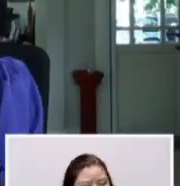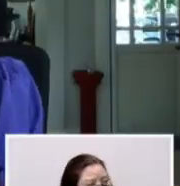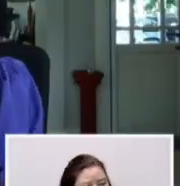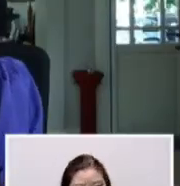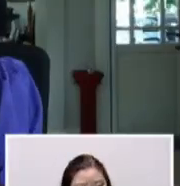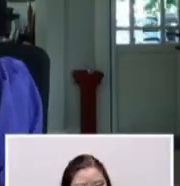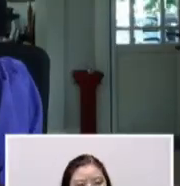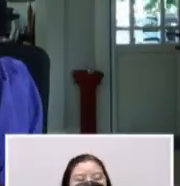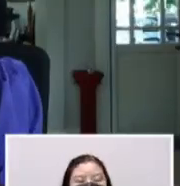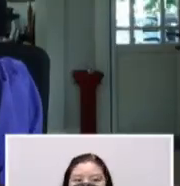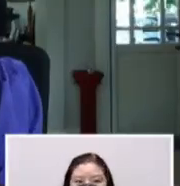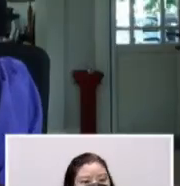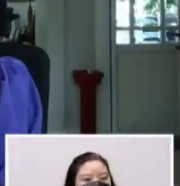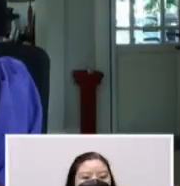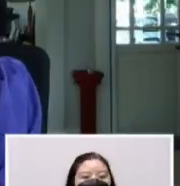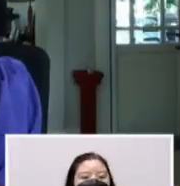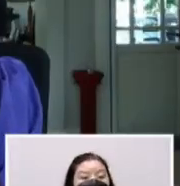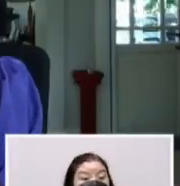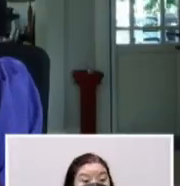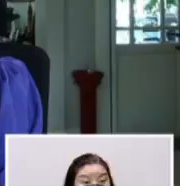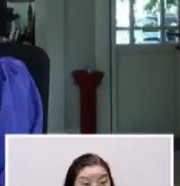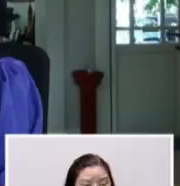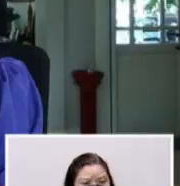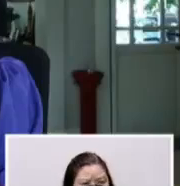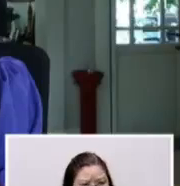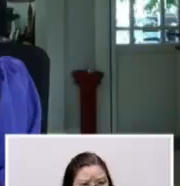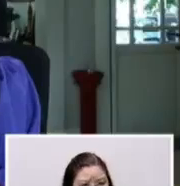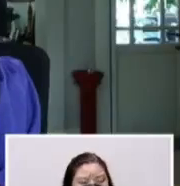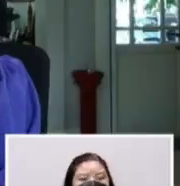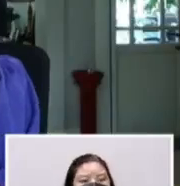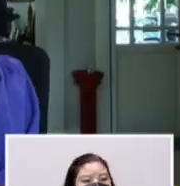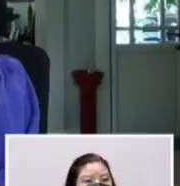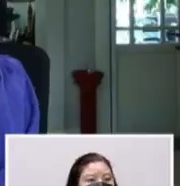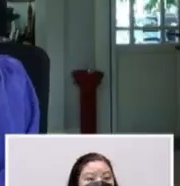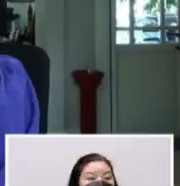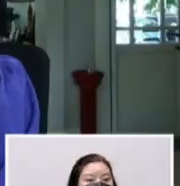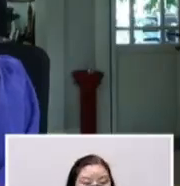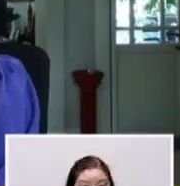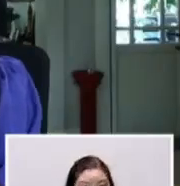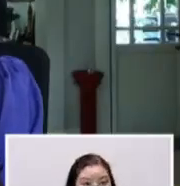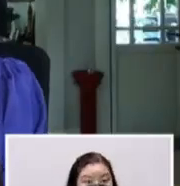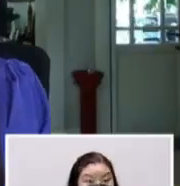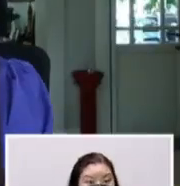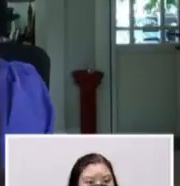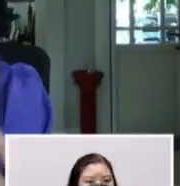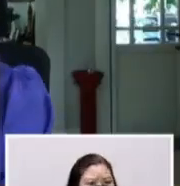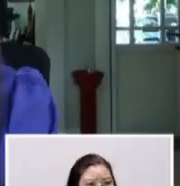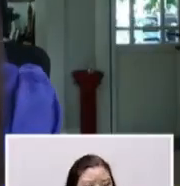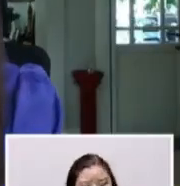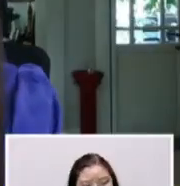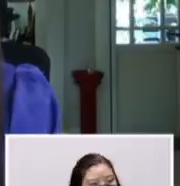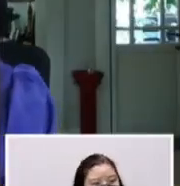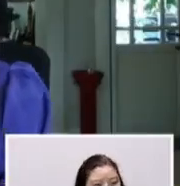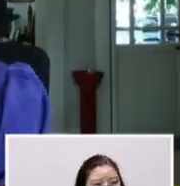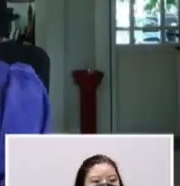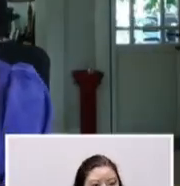การค่ะว่าจะปฏิเสธข้อเสนอของรัสเซียที่จะกีดกันนาโต้ยูเครนไม่ให้เข้าร่วมเป็นสมาชิกของนาโต้พร้อมกับเรียกร้องให้รัสเซีย